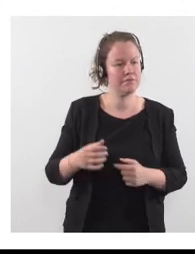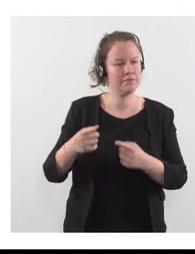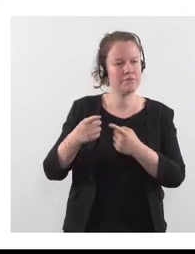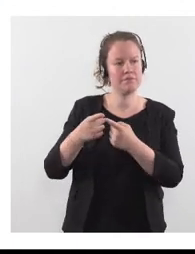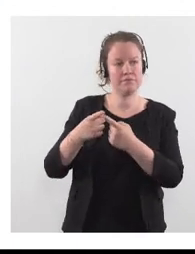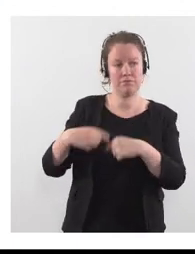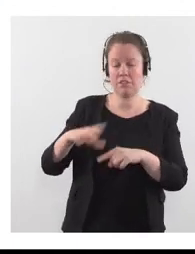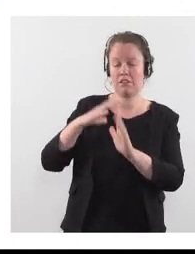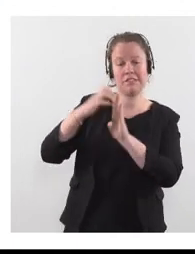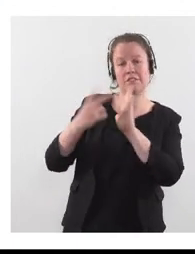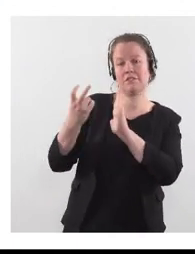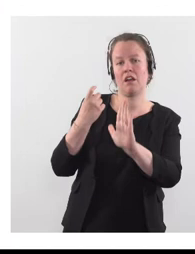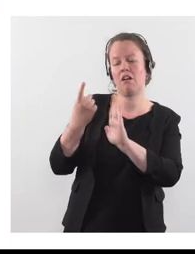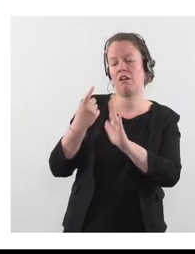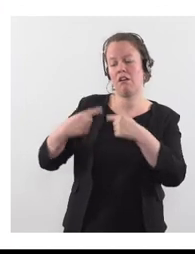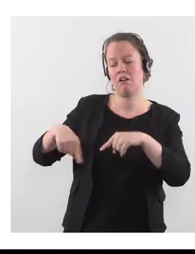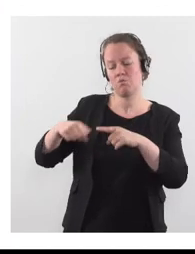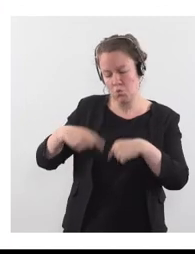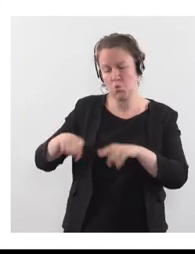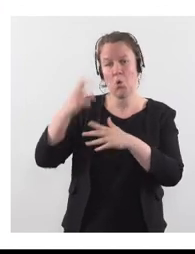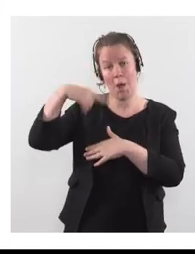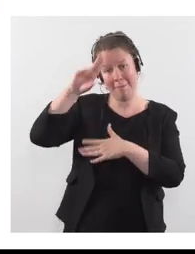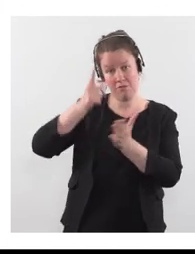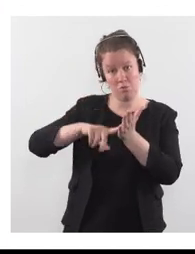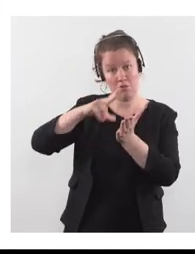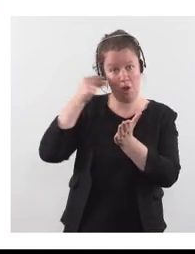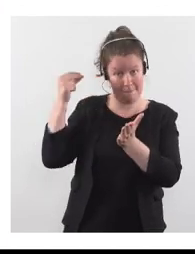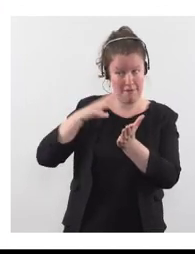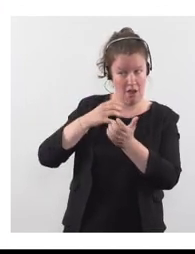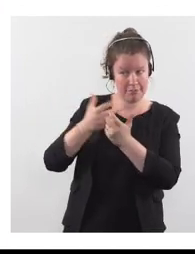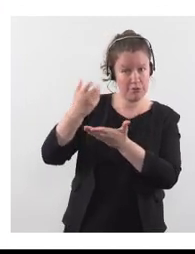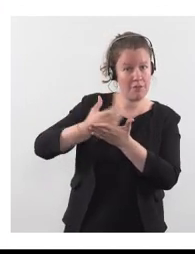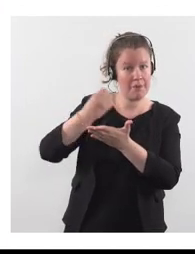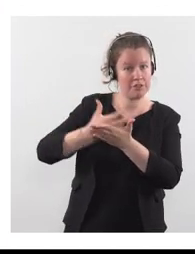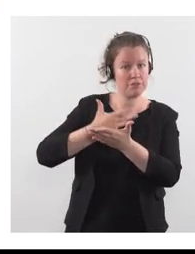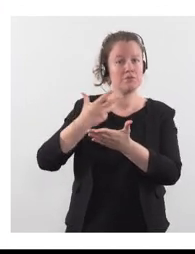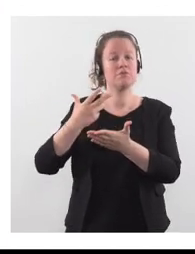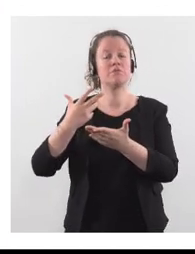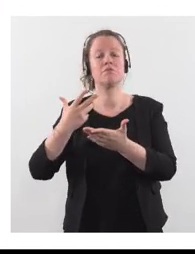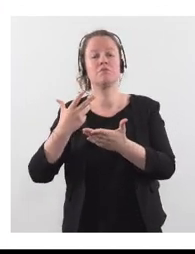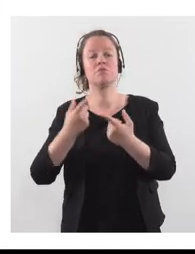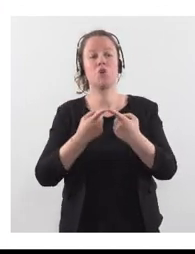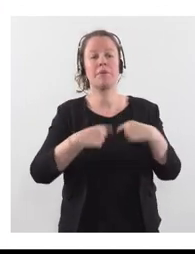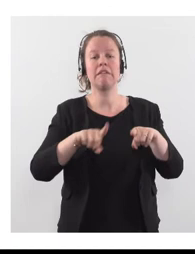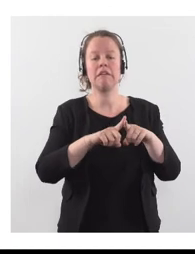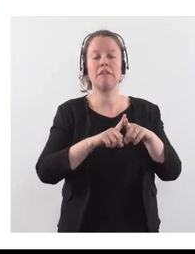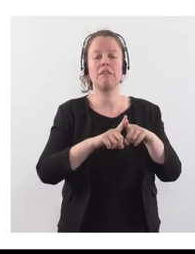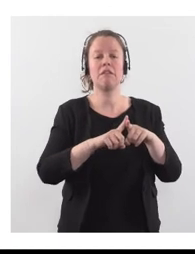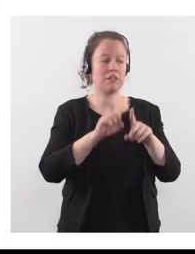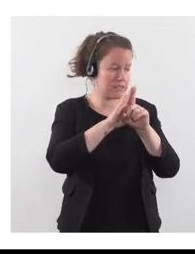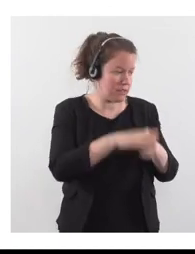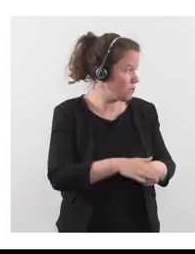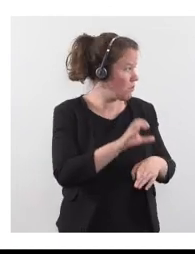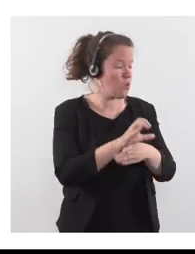d'éléments. Également, les jurisprudences de comités des Nations Unies, comme le comité pour l'élimination des discriminations à l'égard des femmes ou le comité des droits de